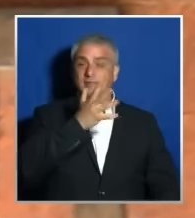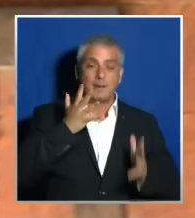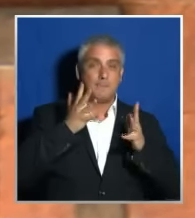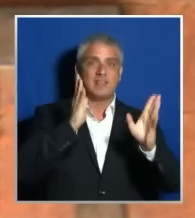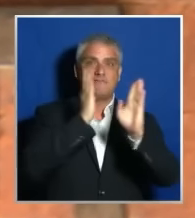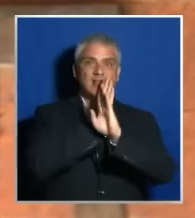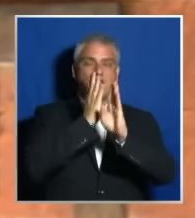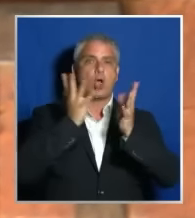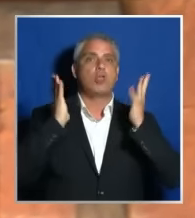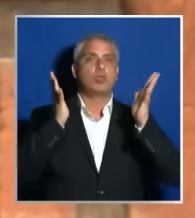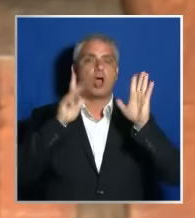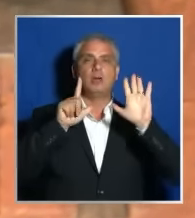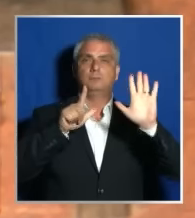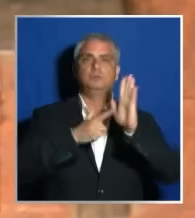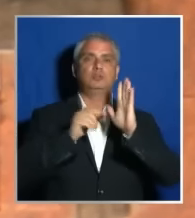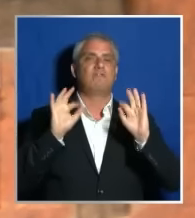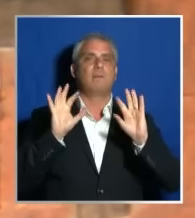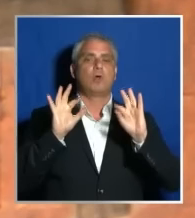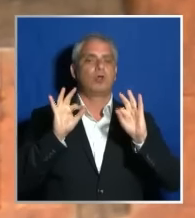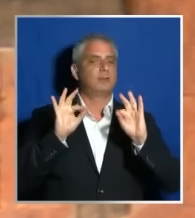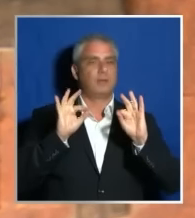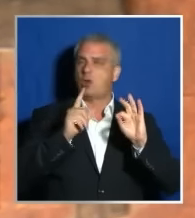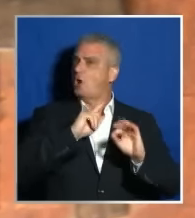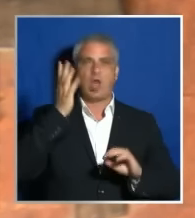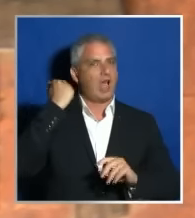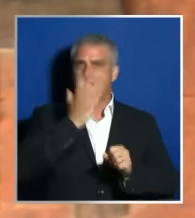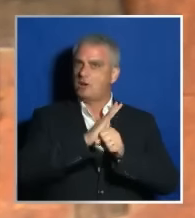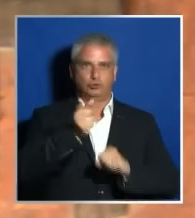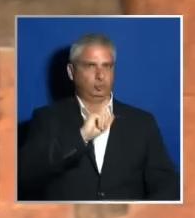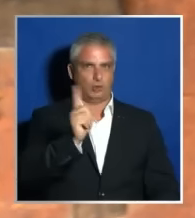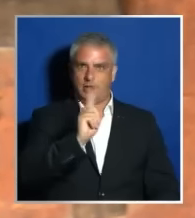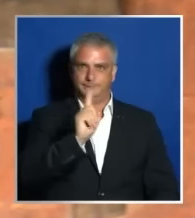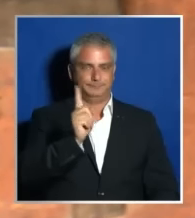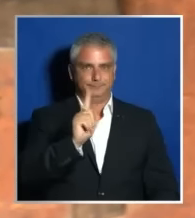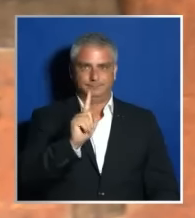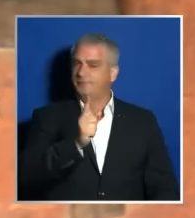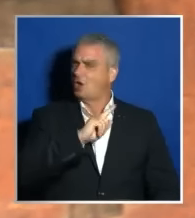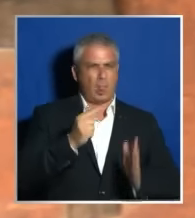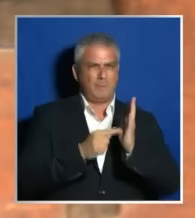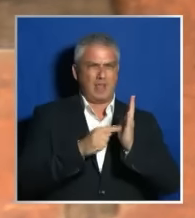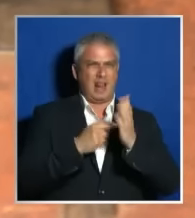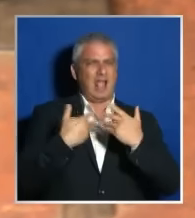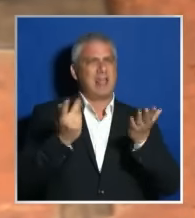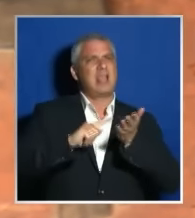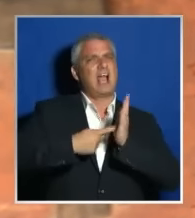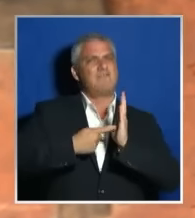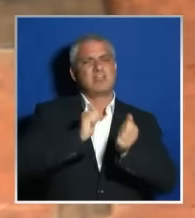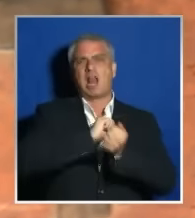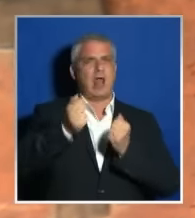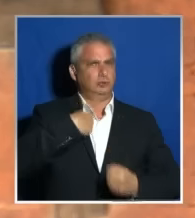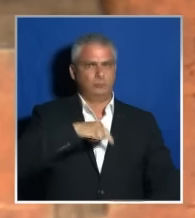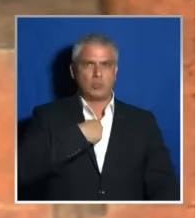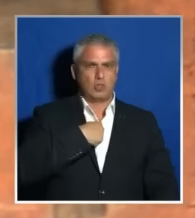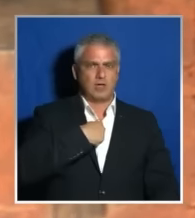מתקפת הטרור המחרידה ב-7 באוקטובר לא הייתה שואה. לא בגלל היעדר הכוונה להשמיד